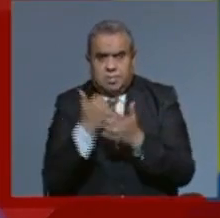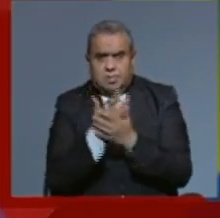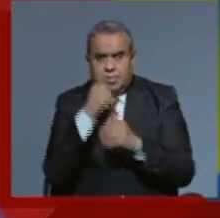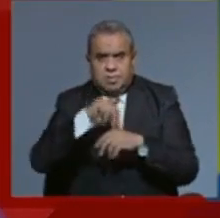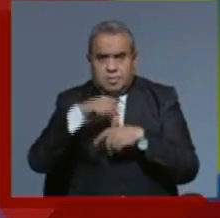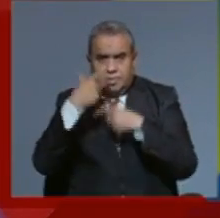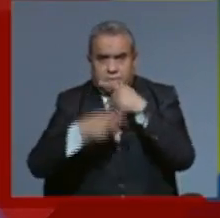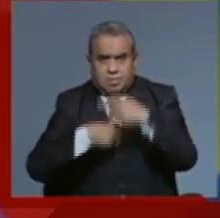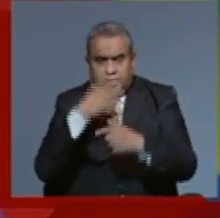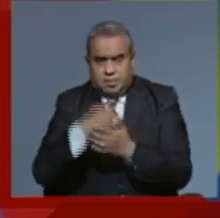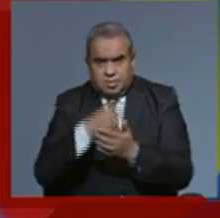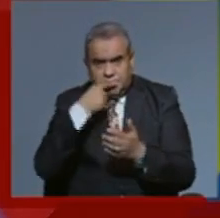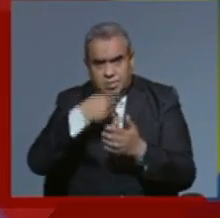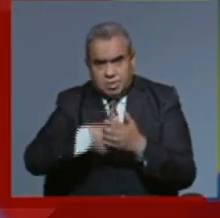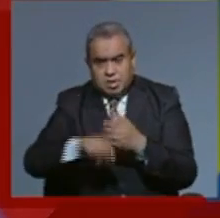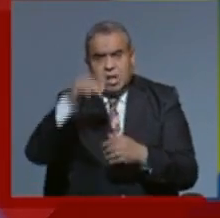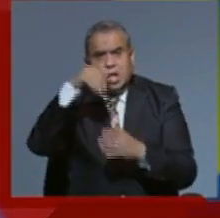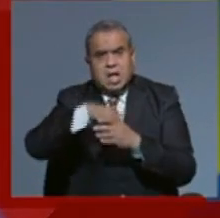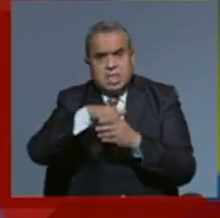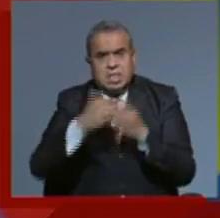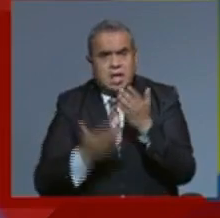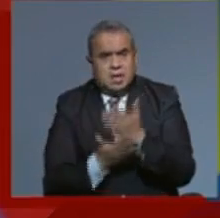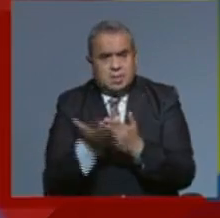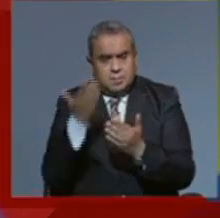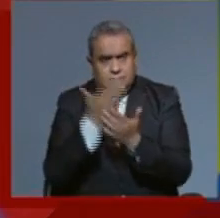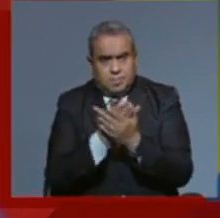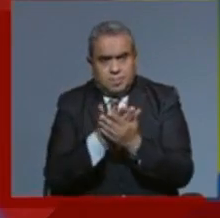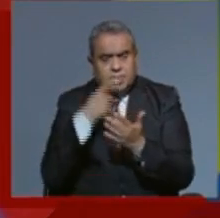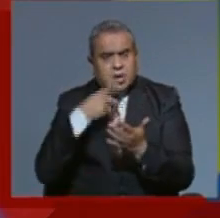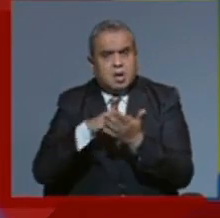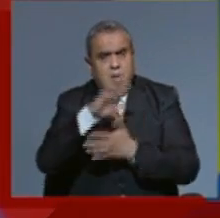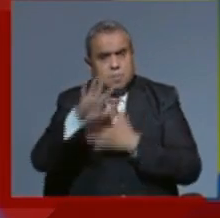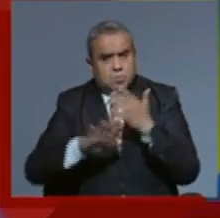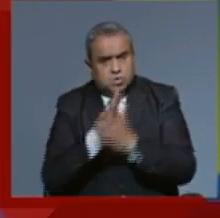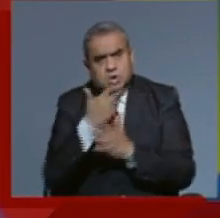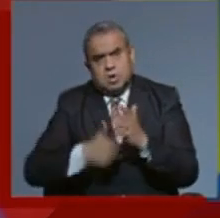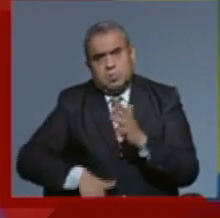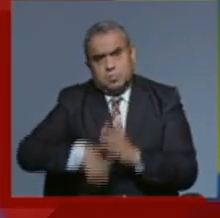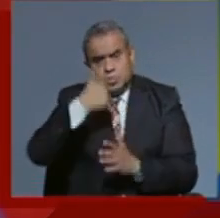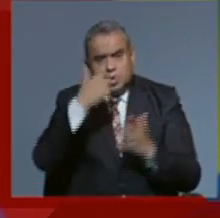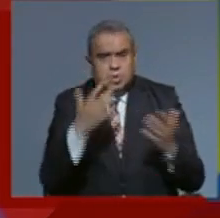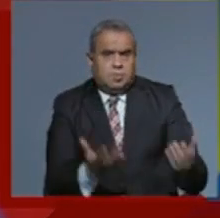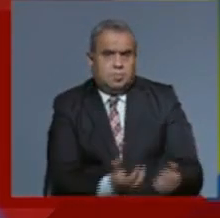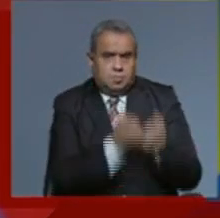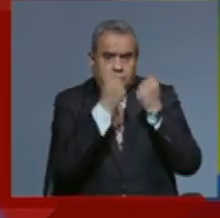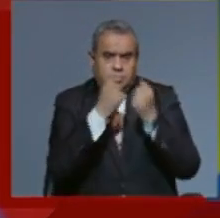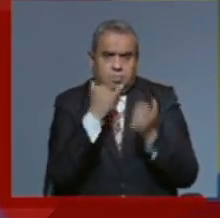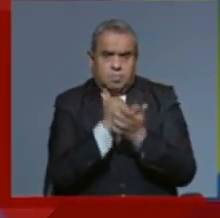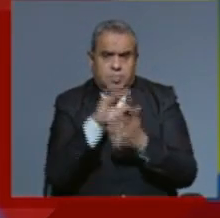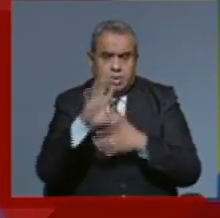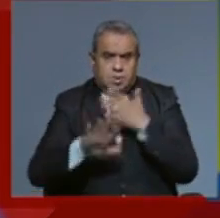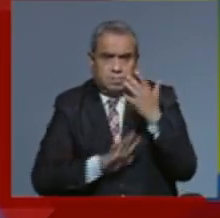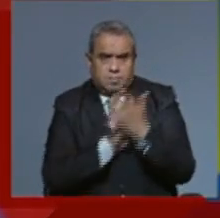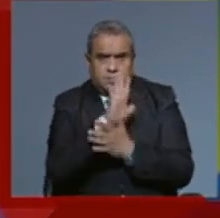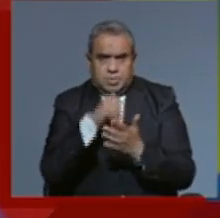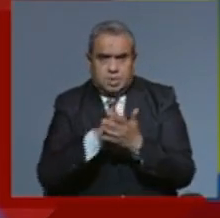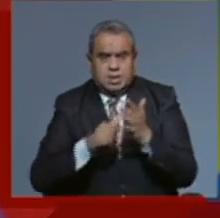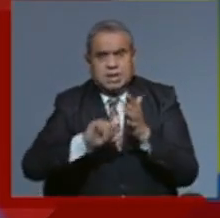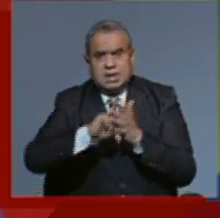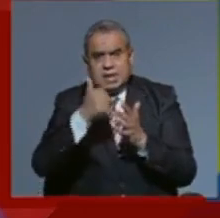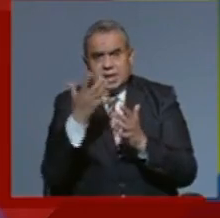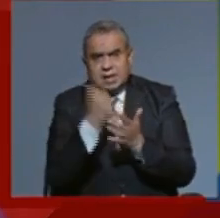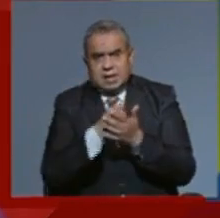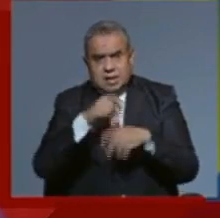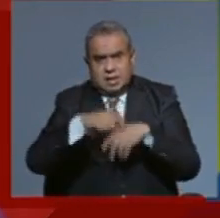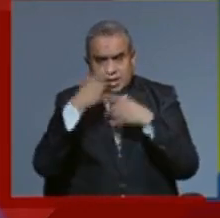الديمقراطية الحرة، فتجنبنا النشوب الحرب الأهلية الجديدة